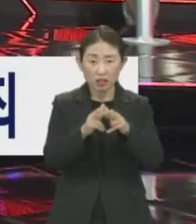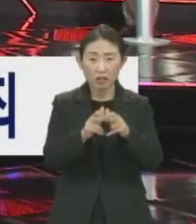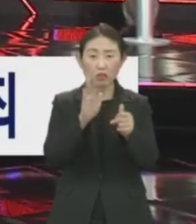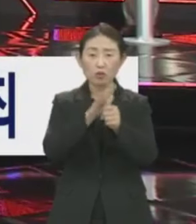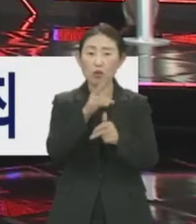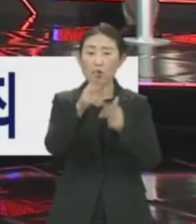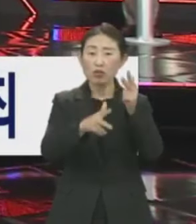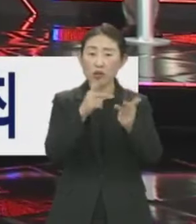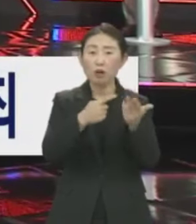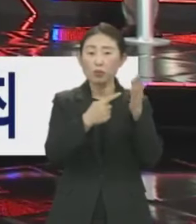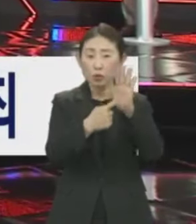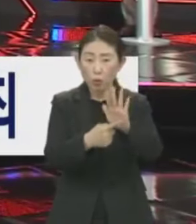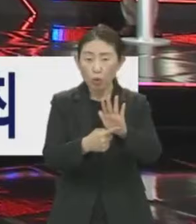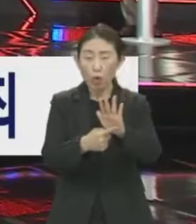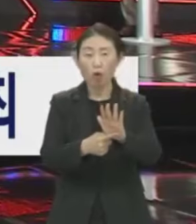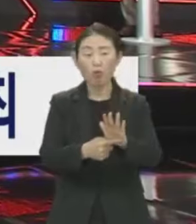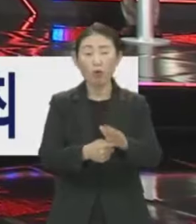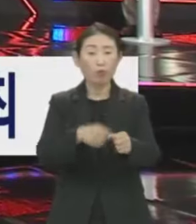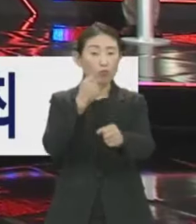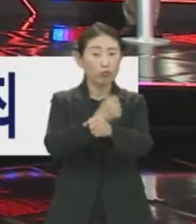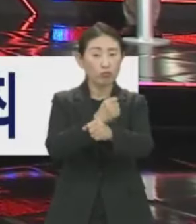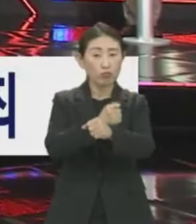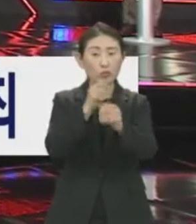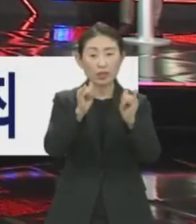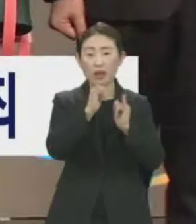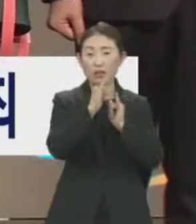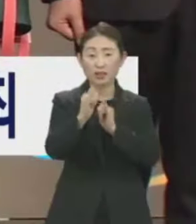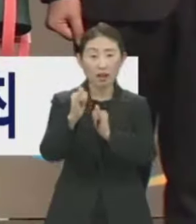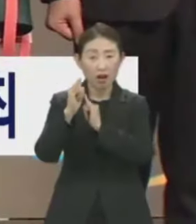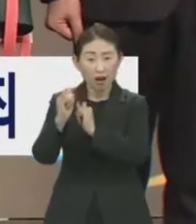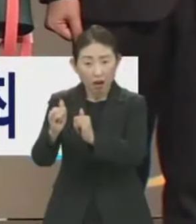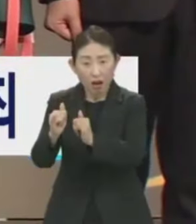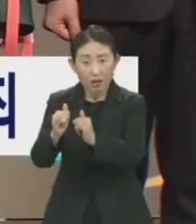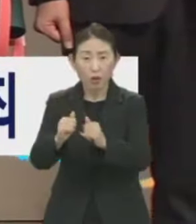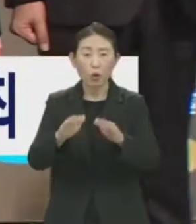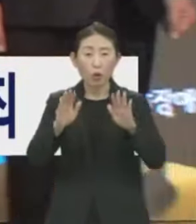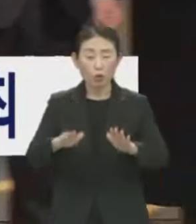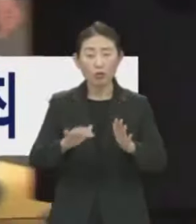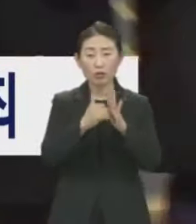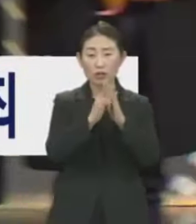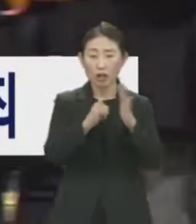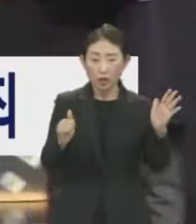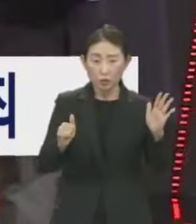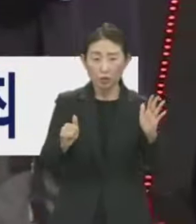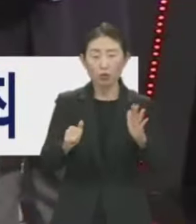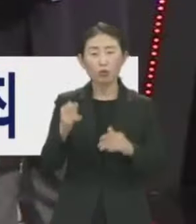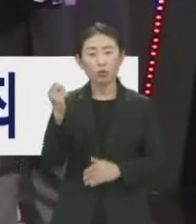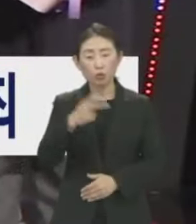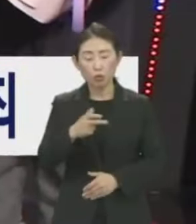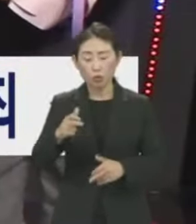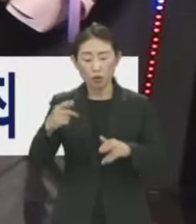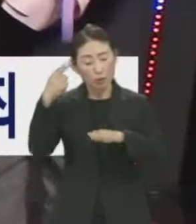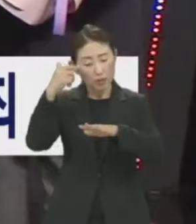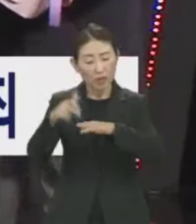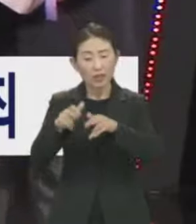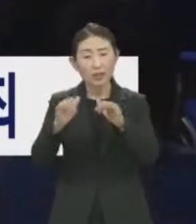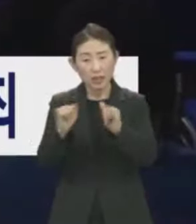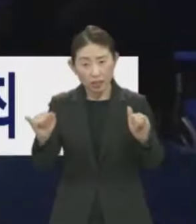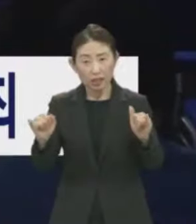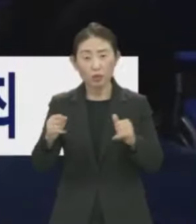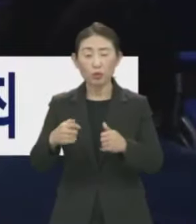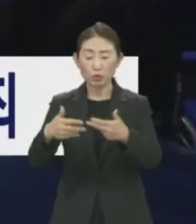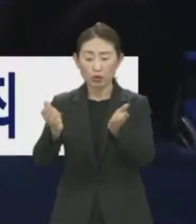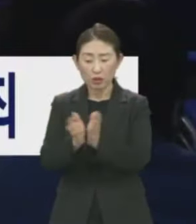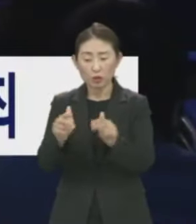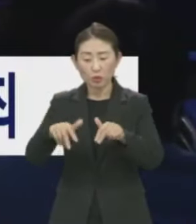사례와 성과를 공유하기 위한 2024 대전 발달장애인 지원 사업 성과 공유 대회가 발달장애인과